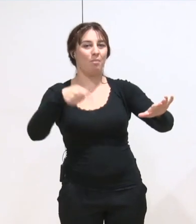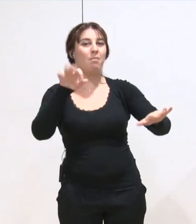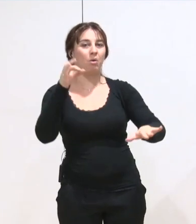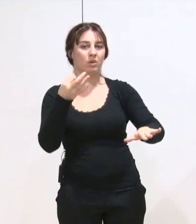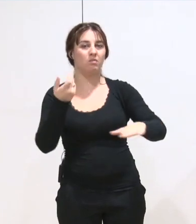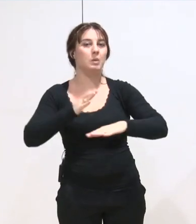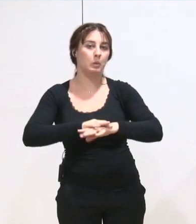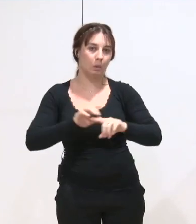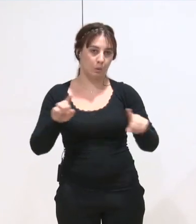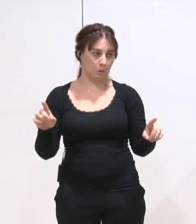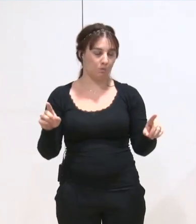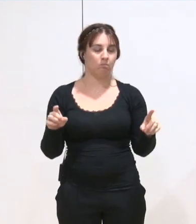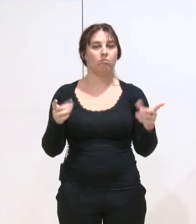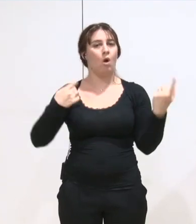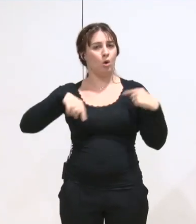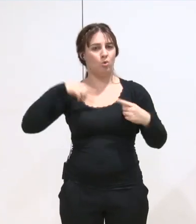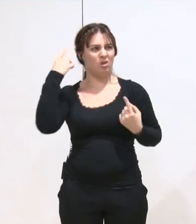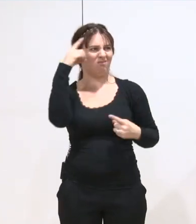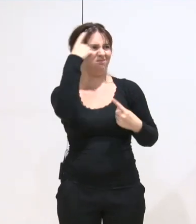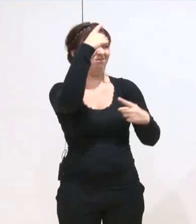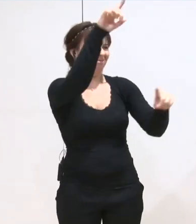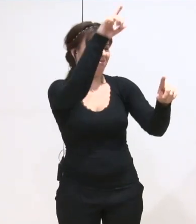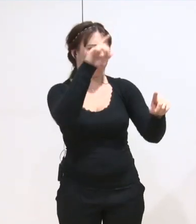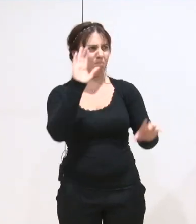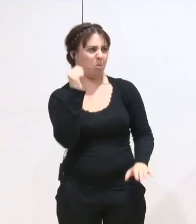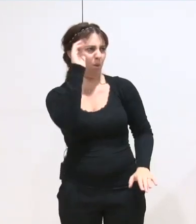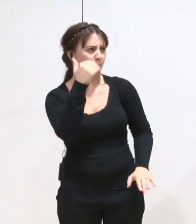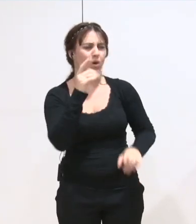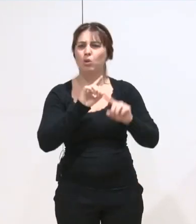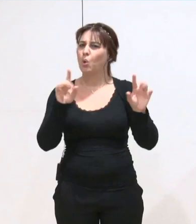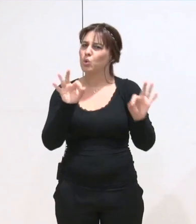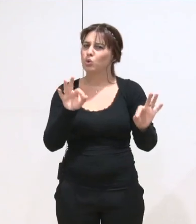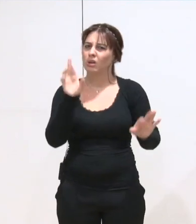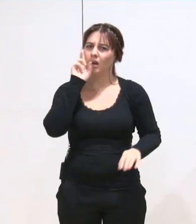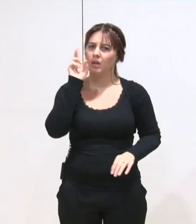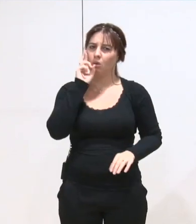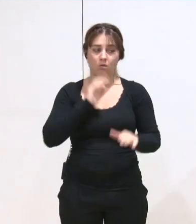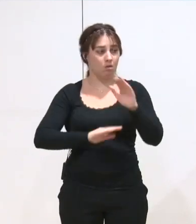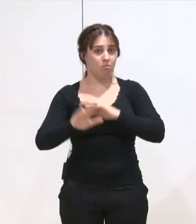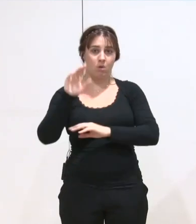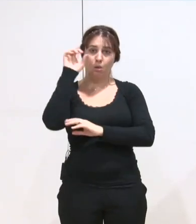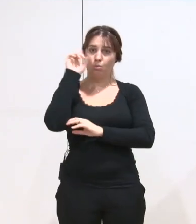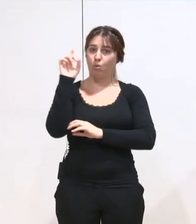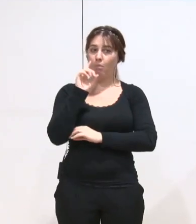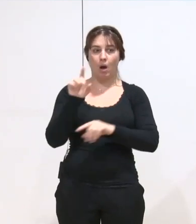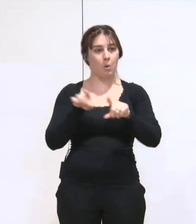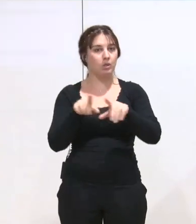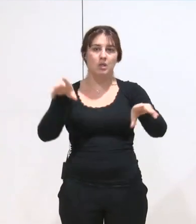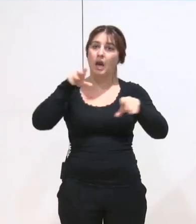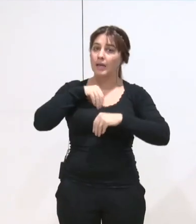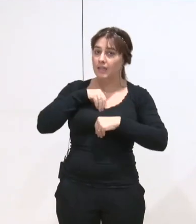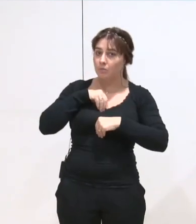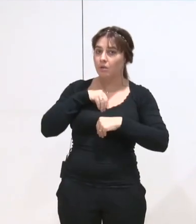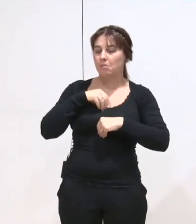Nous n'en contestons d'ailleurs pas l'utilité. Mais n'est-il pas temps d'admettre aussi, d'admettre également, sauf à